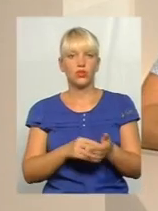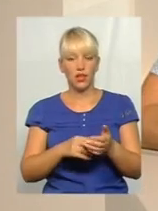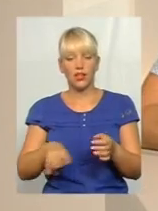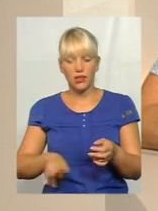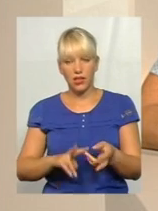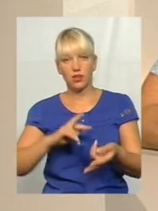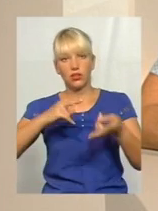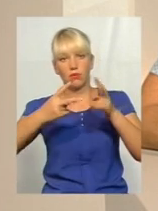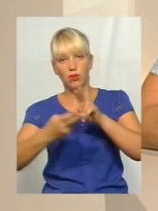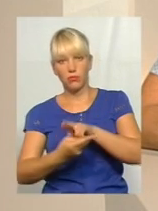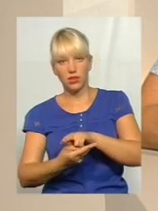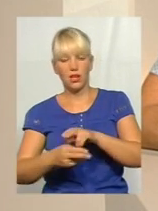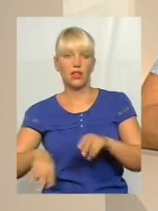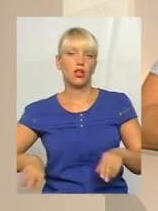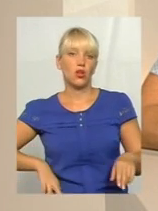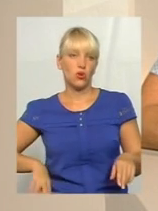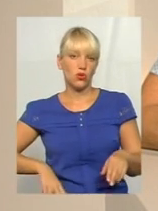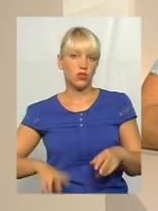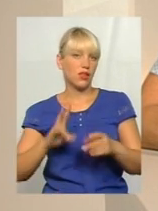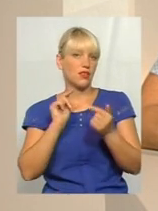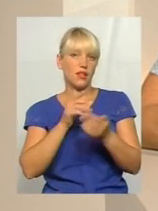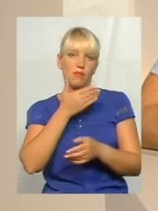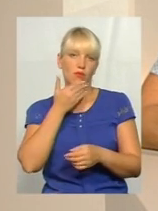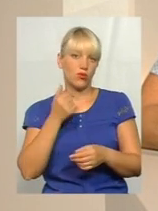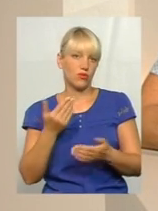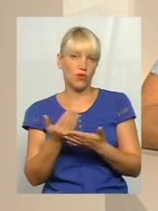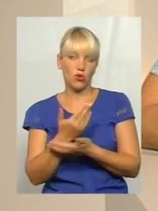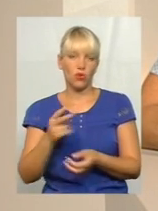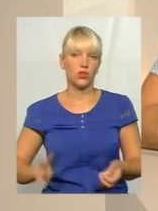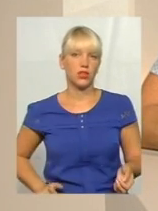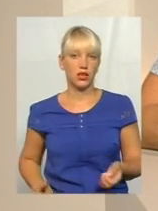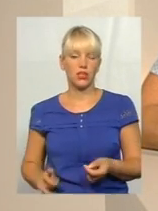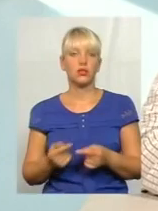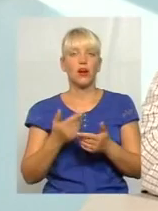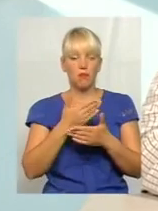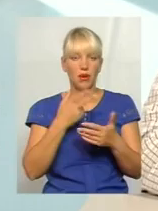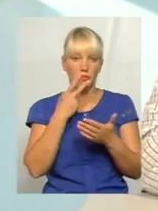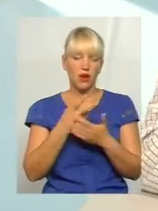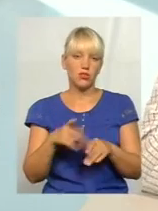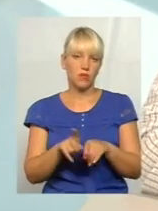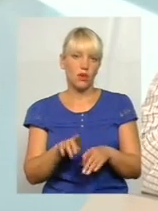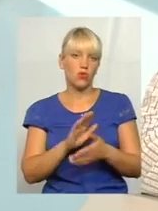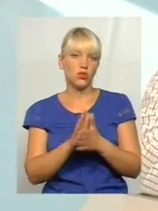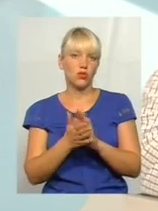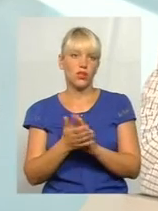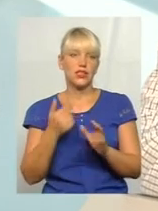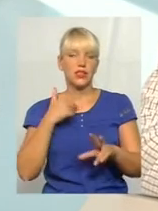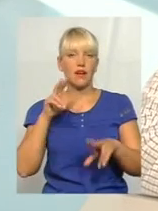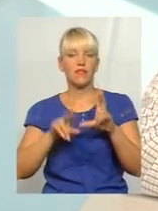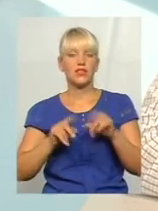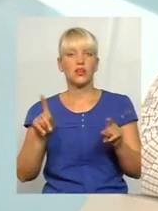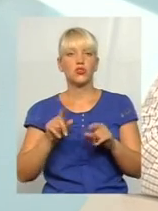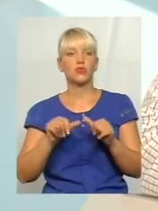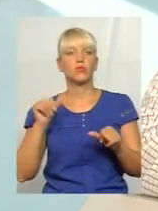поміняли колектив не против нового директора так Тобто ми бачимо таку ситуацію О І я вважаю що Минулого року